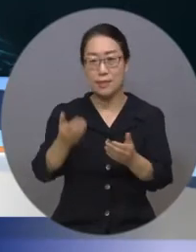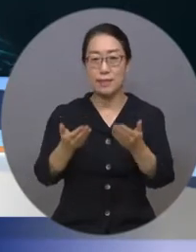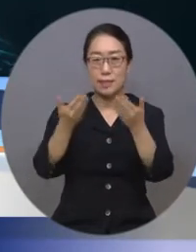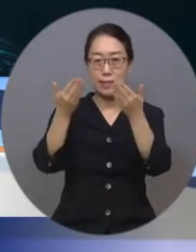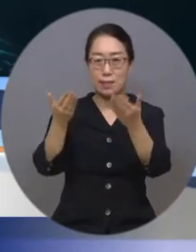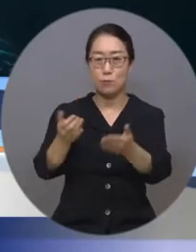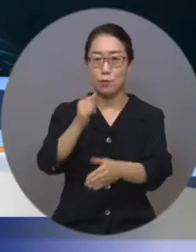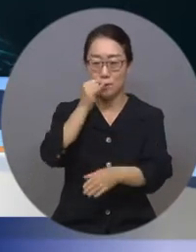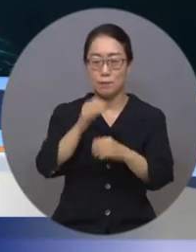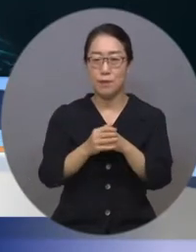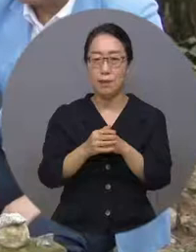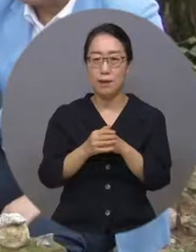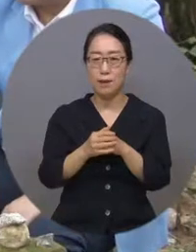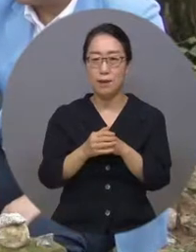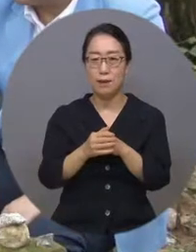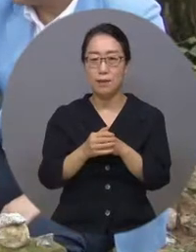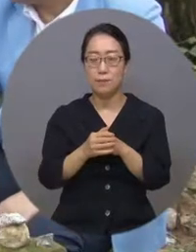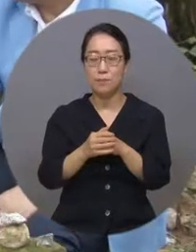이어지고 있습니다.